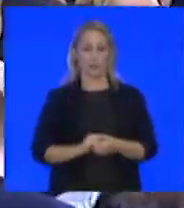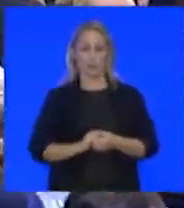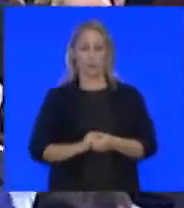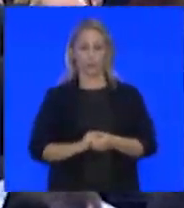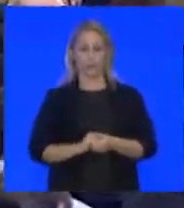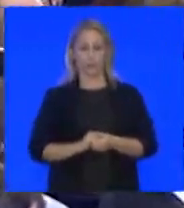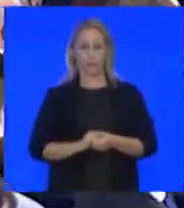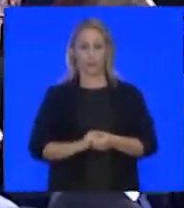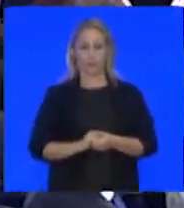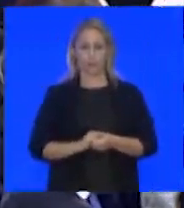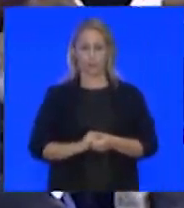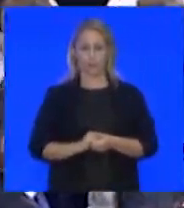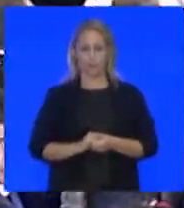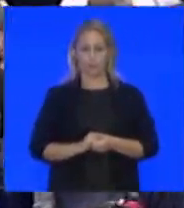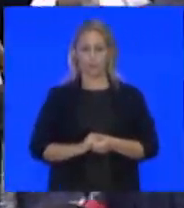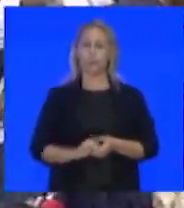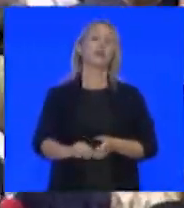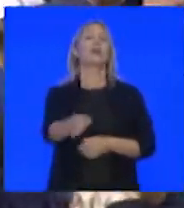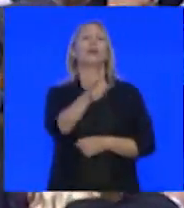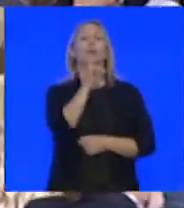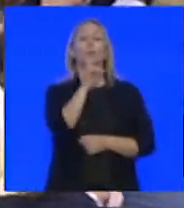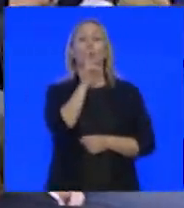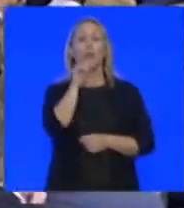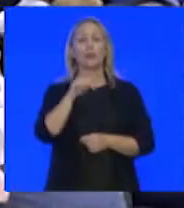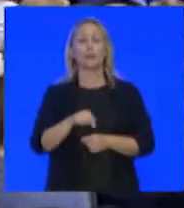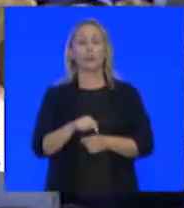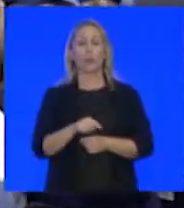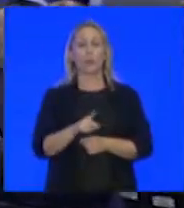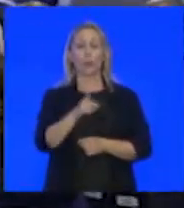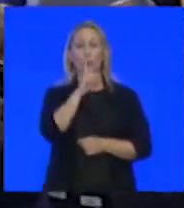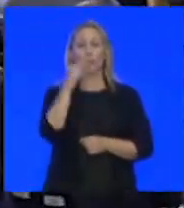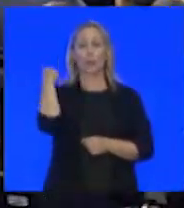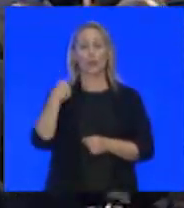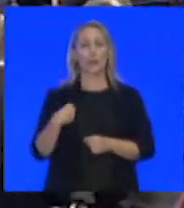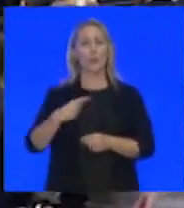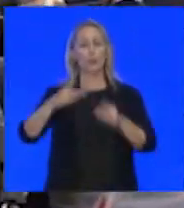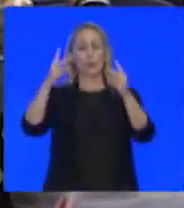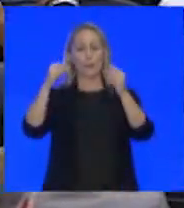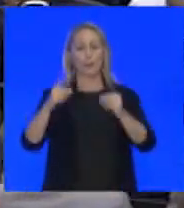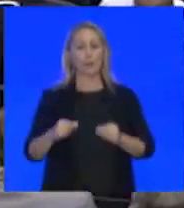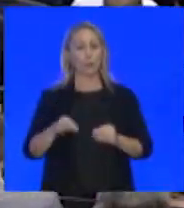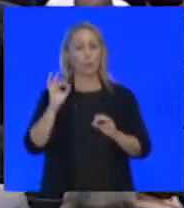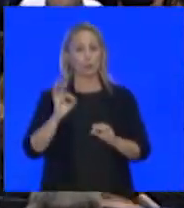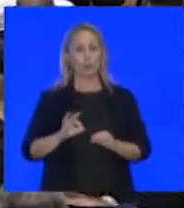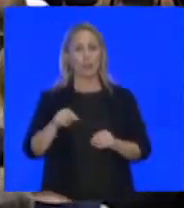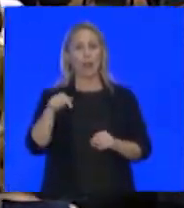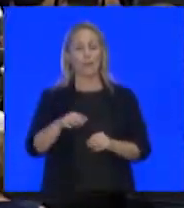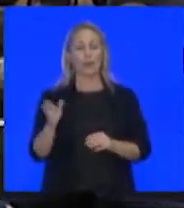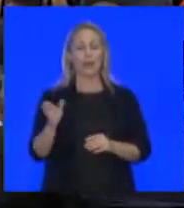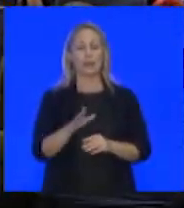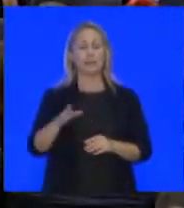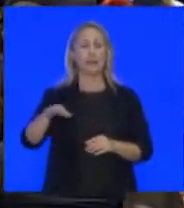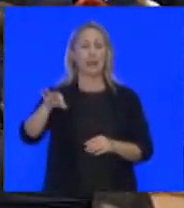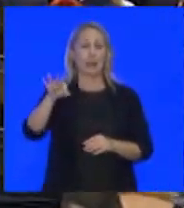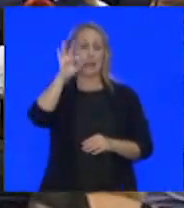Στο ίδιο νεύμα της δημιουργικής αξιοποίησης της δημόσιας περιουσίας, σχεδιάζουμε στη δυτική πλευρά της πόλης και